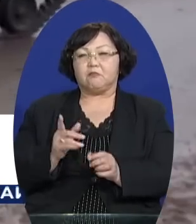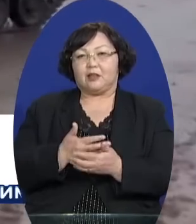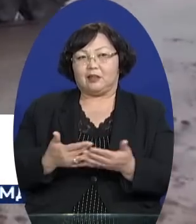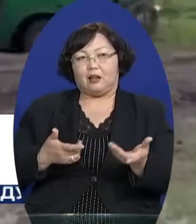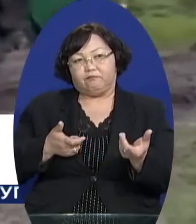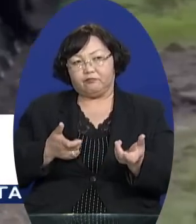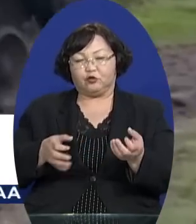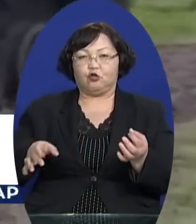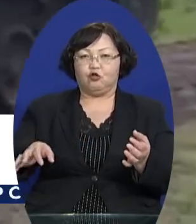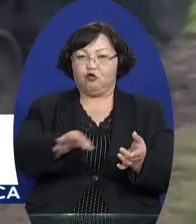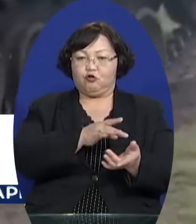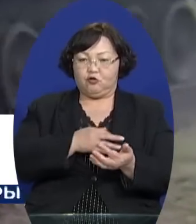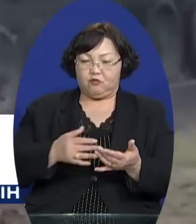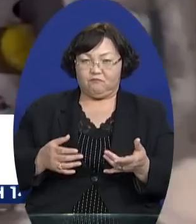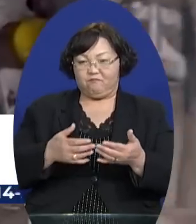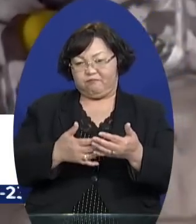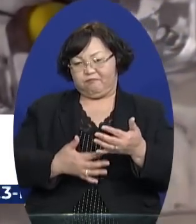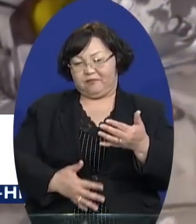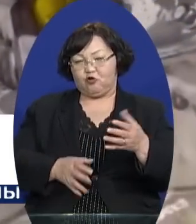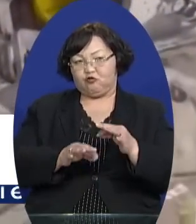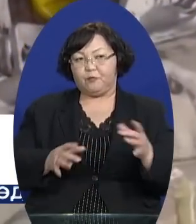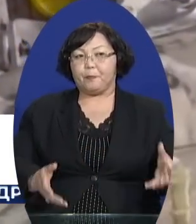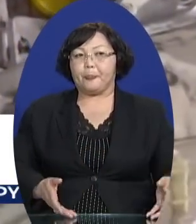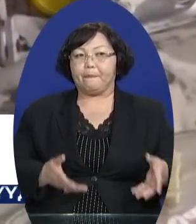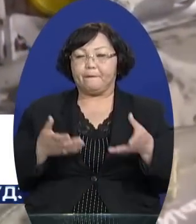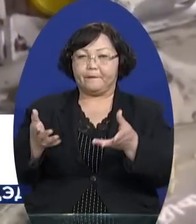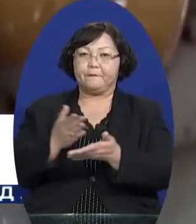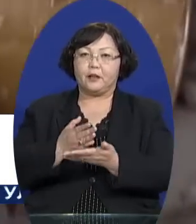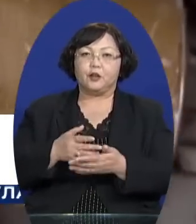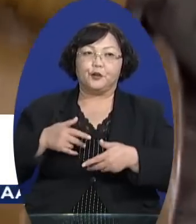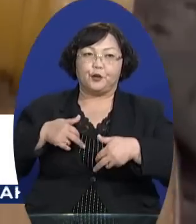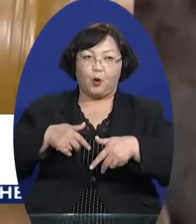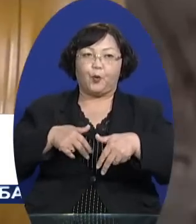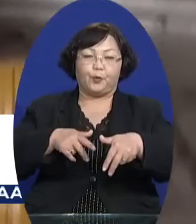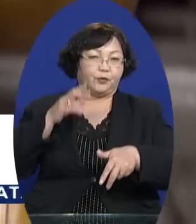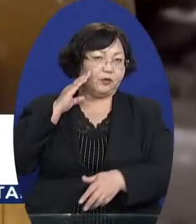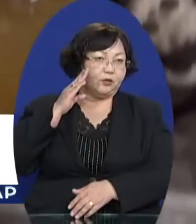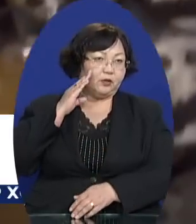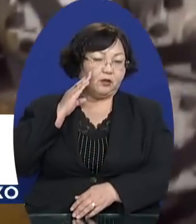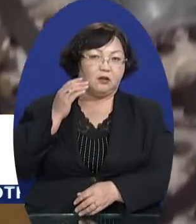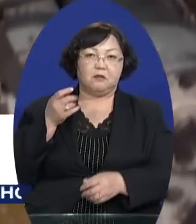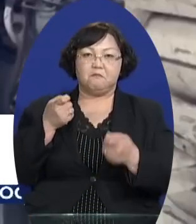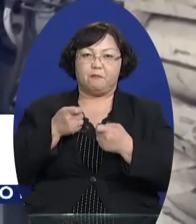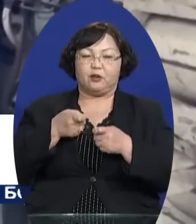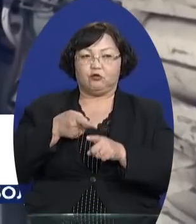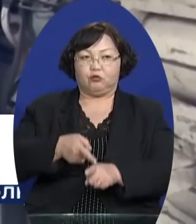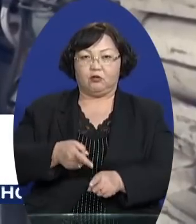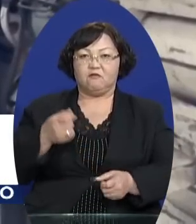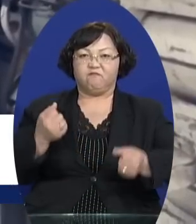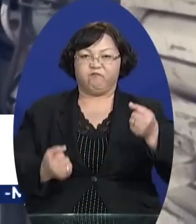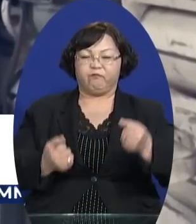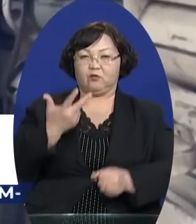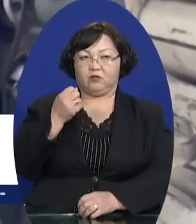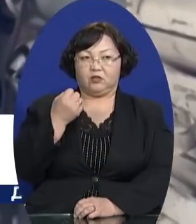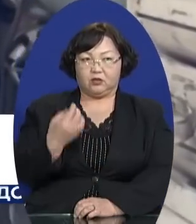тоног төхөөрөмж багтсан гэж мэдээлж байна. Тухайлбал Брэдли явган цэргийн байлдааны машин 30 ширхэг, Страйкер хувигт